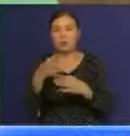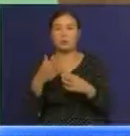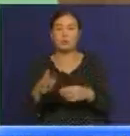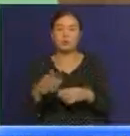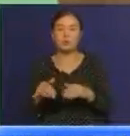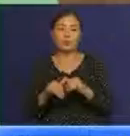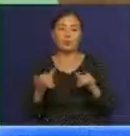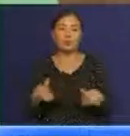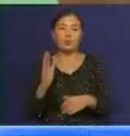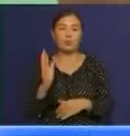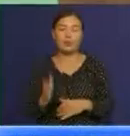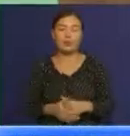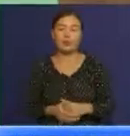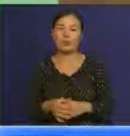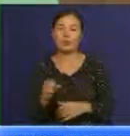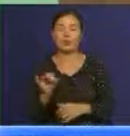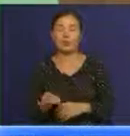ашылады. Кішкене